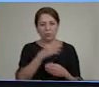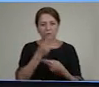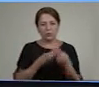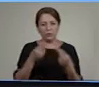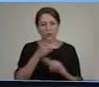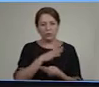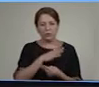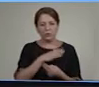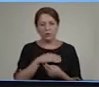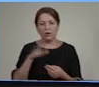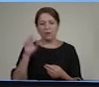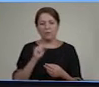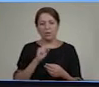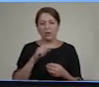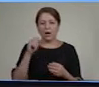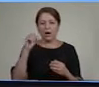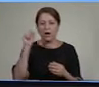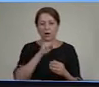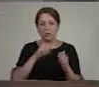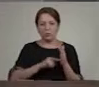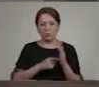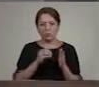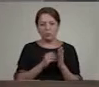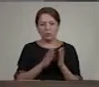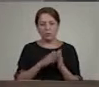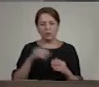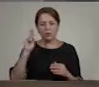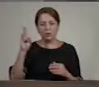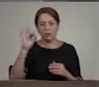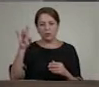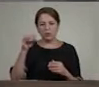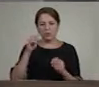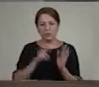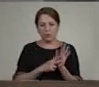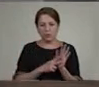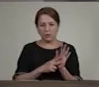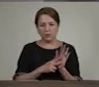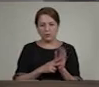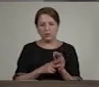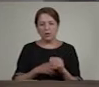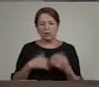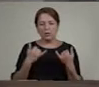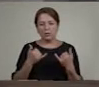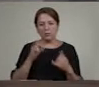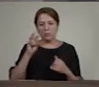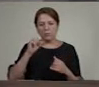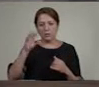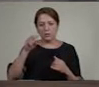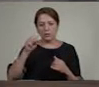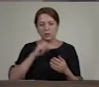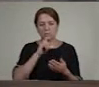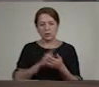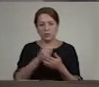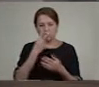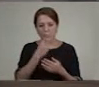oldik va A nuqtani belgiladik. Uning koordinatasi 8. Endi esa masala shartiga ko'ra